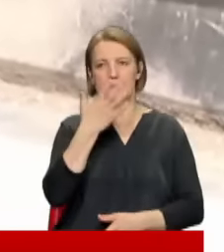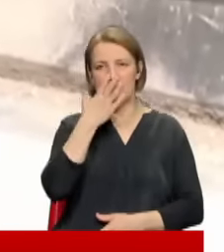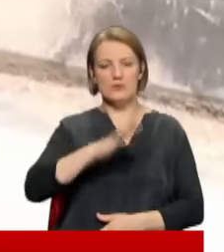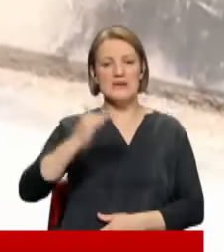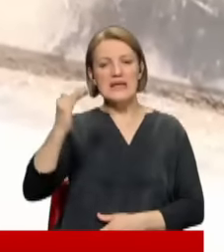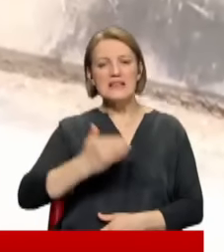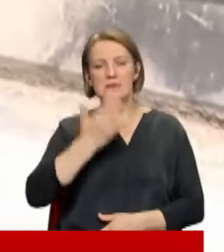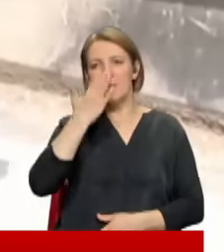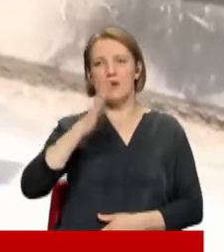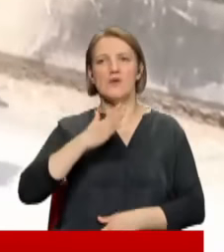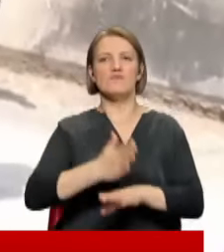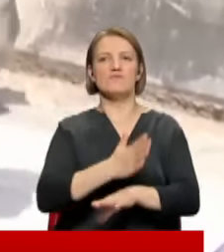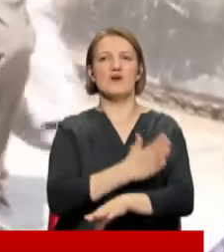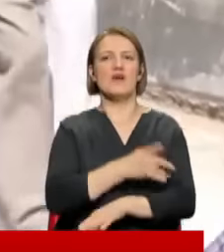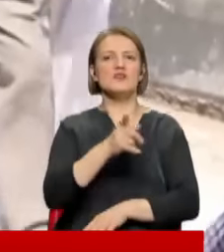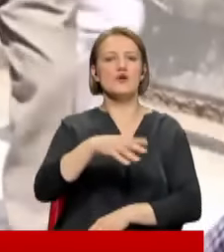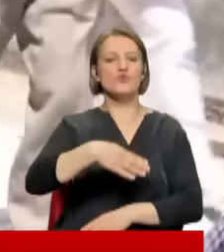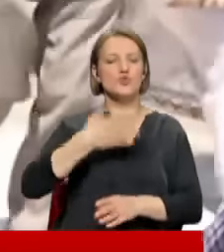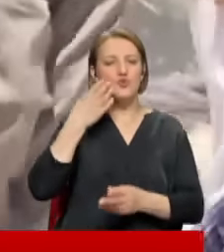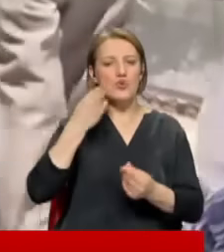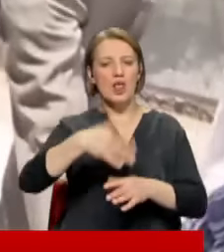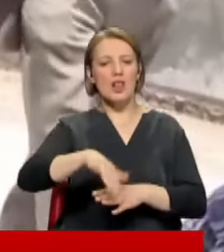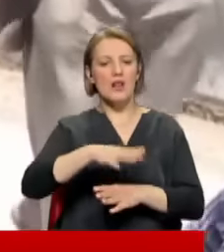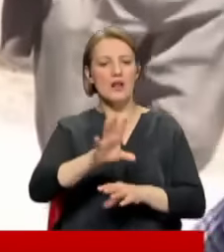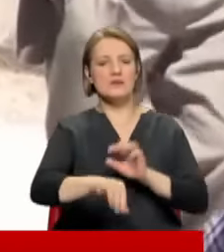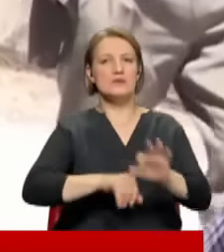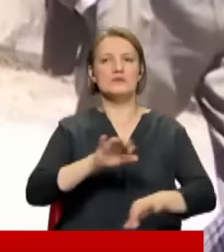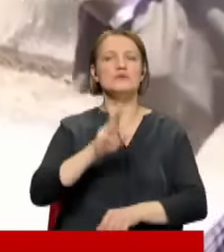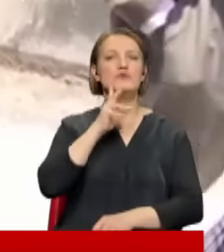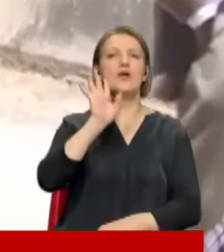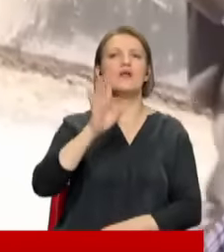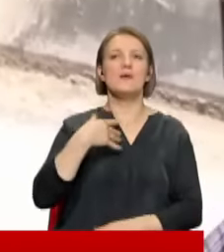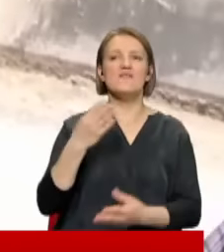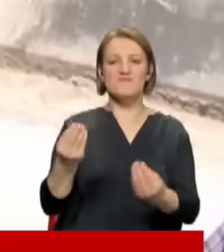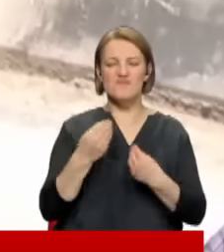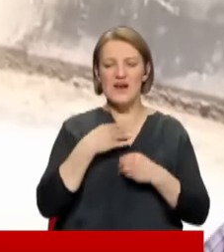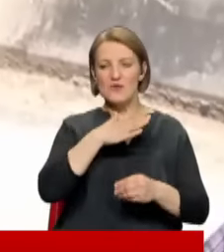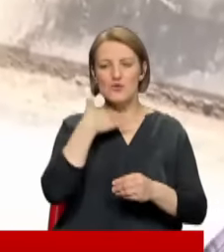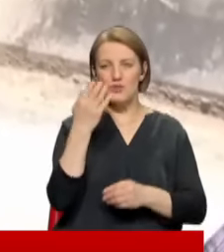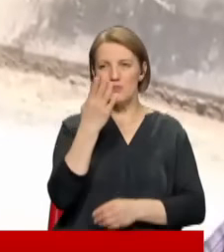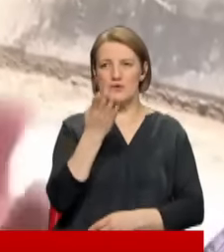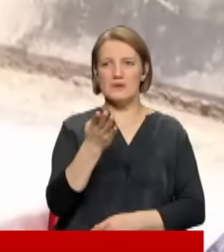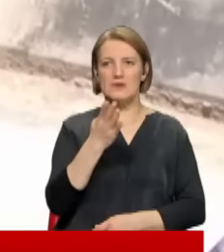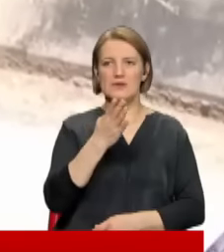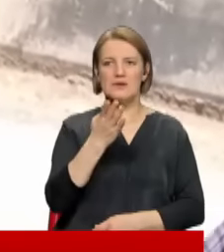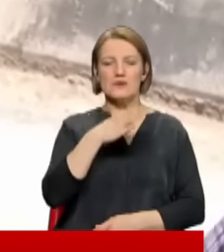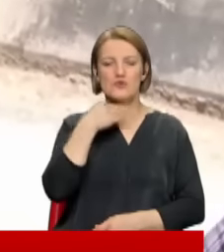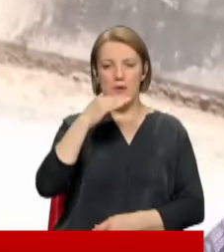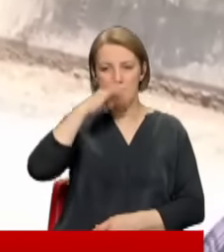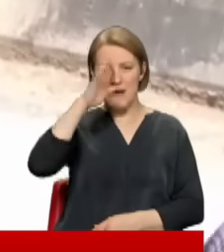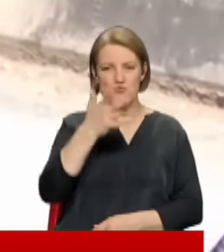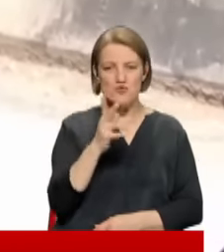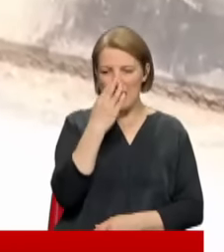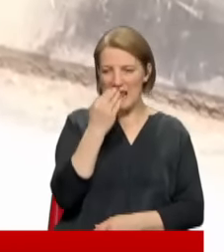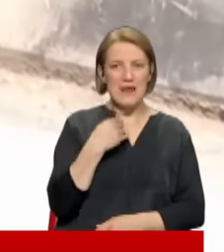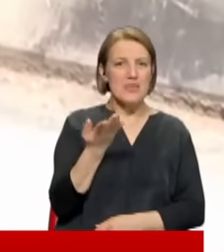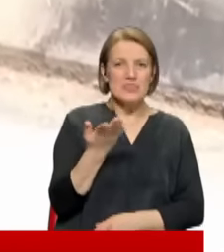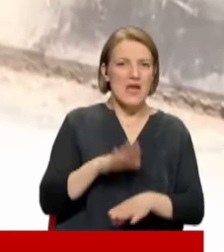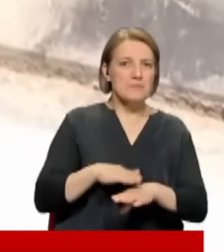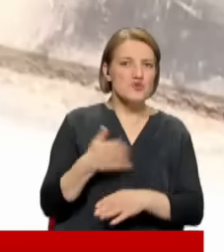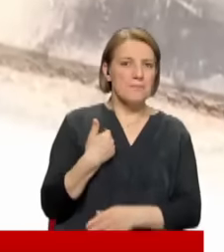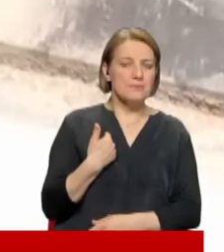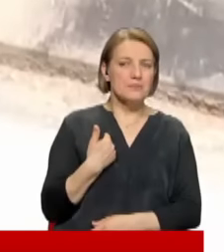Diğer vatandaşlar çürükleri topluyorlar. Yazık, günah değil mi? Verdikleri kurban ikramiyeyle 3000 lirayla ne